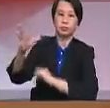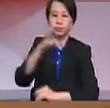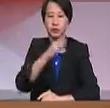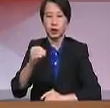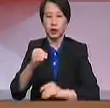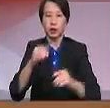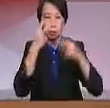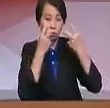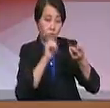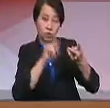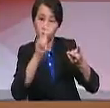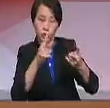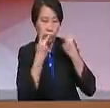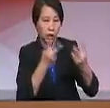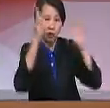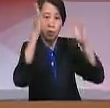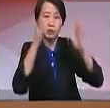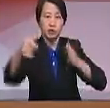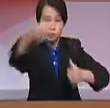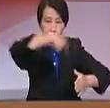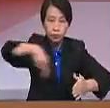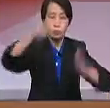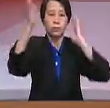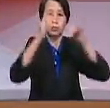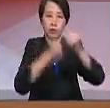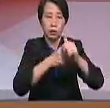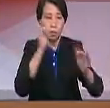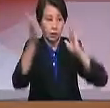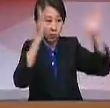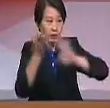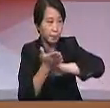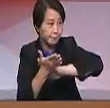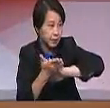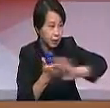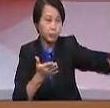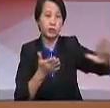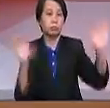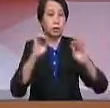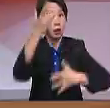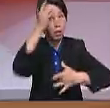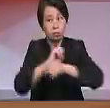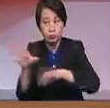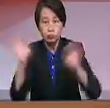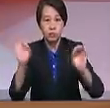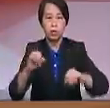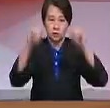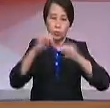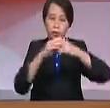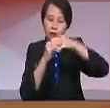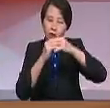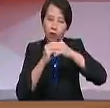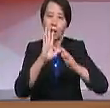di negara kita. Kalau negara kita sudah clear, tidak ada isu lagi, mungkin kita boleh